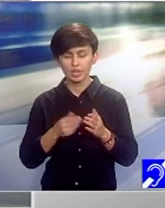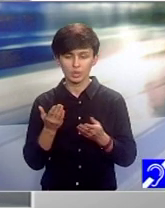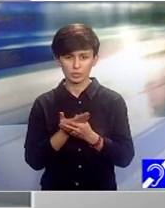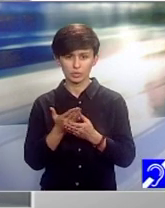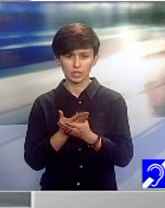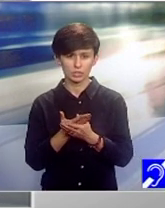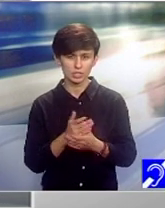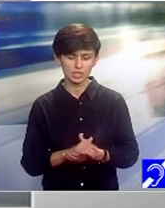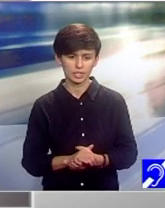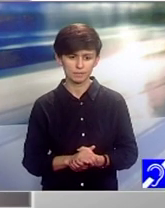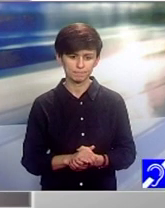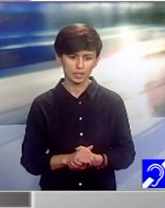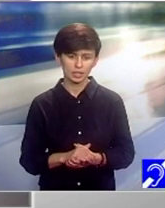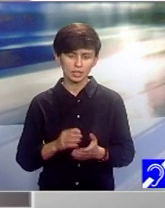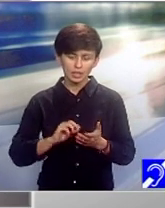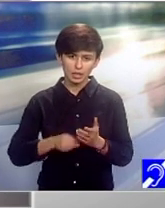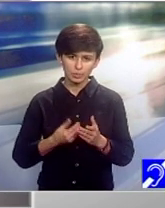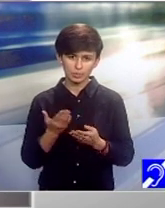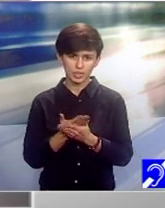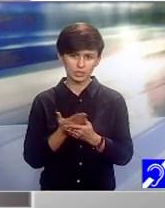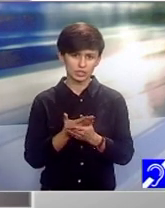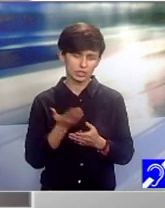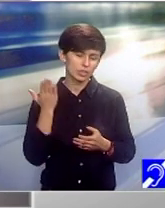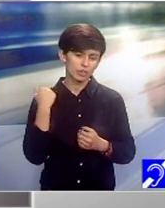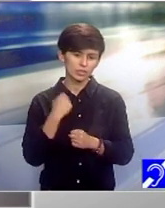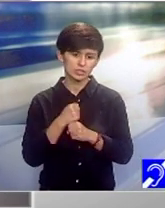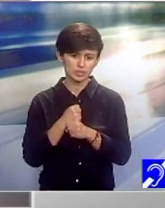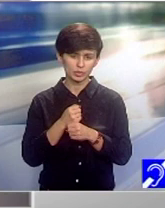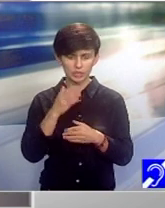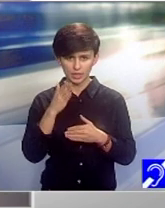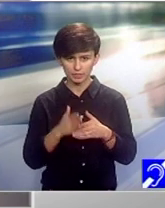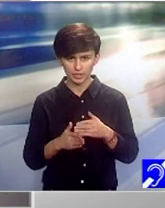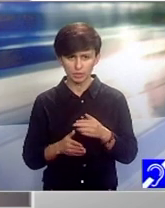făcută la finalul tratamentului. Deci după ce am terminat toate curele de tratament, toate